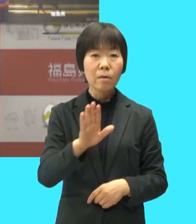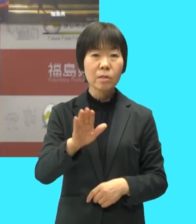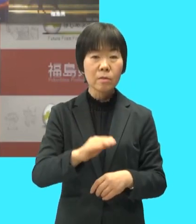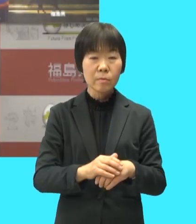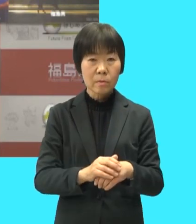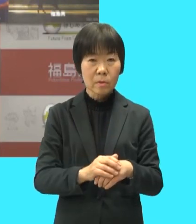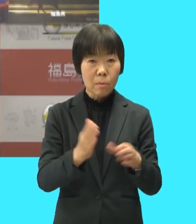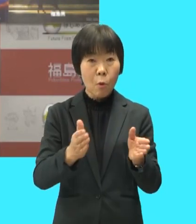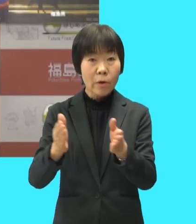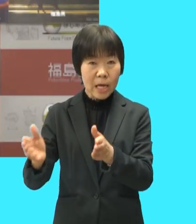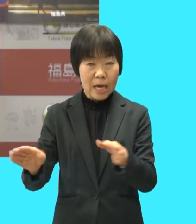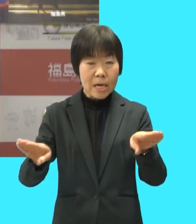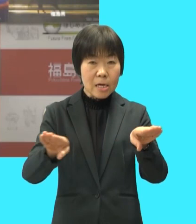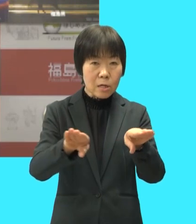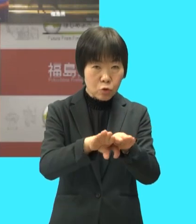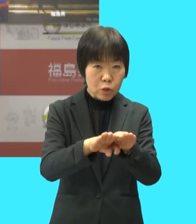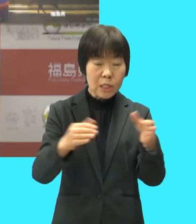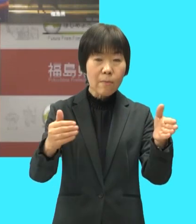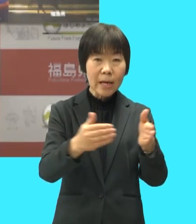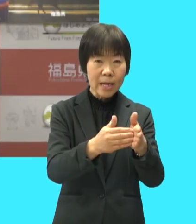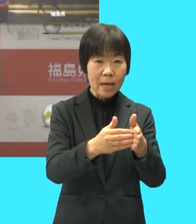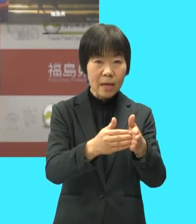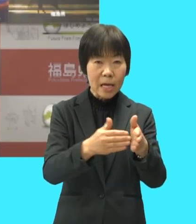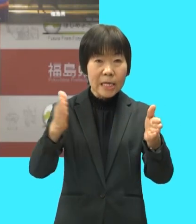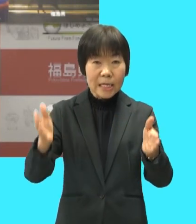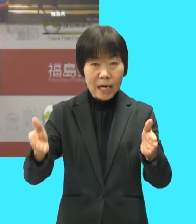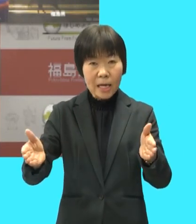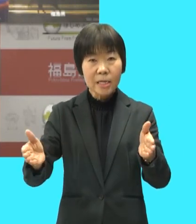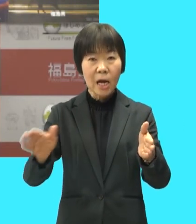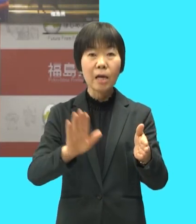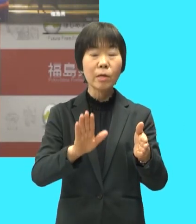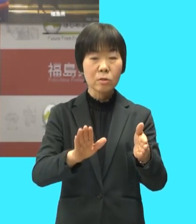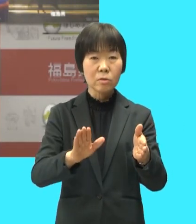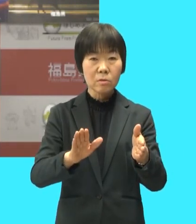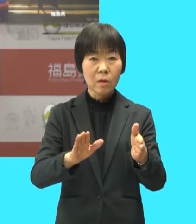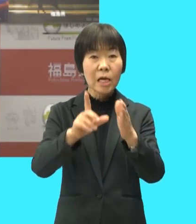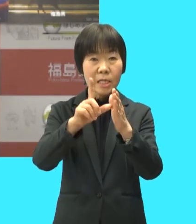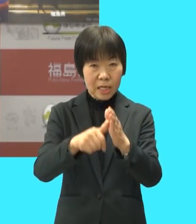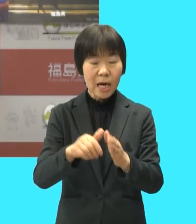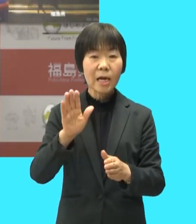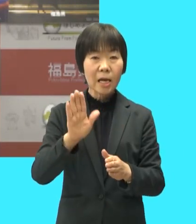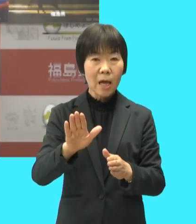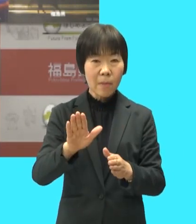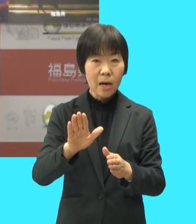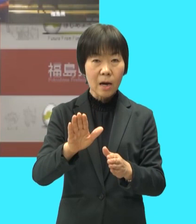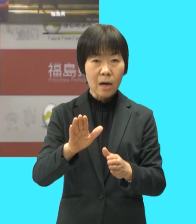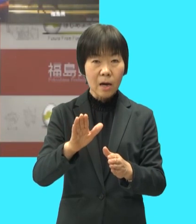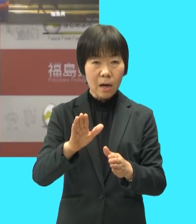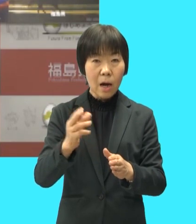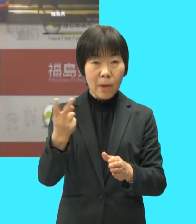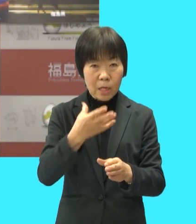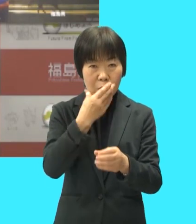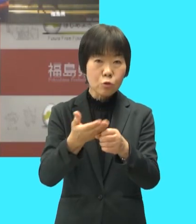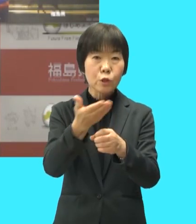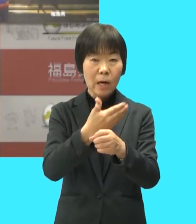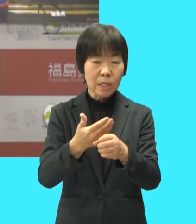一方で休止されるまでまだ一定の期間もありますので、機会があればぜひまた福島